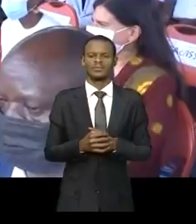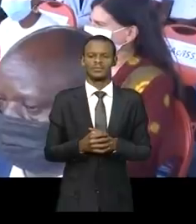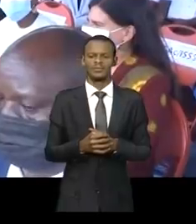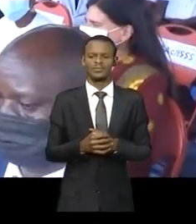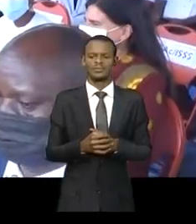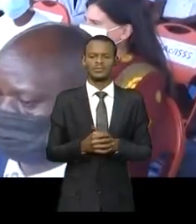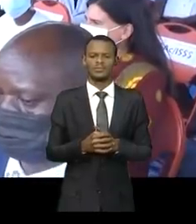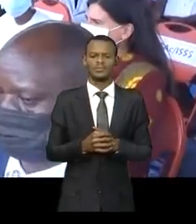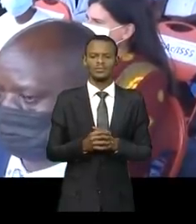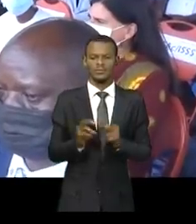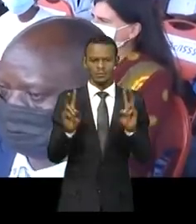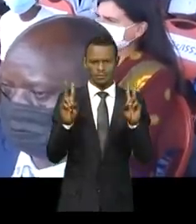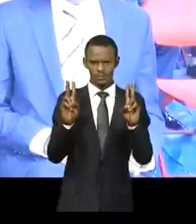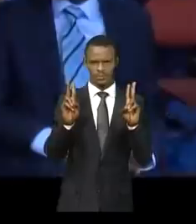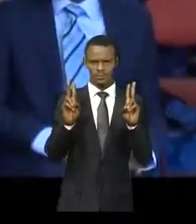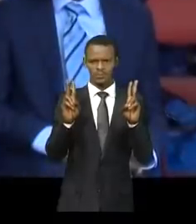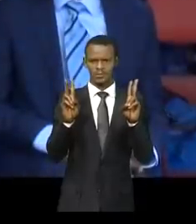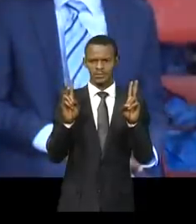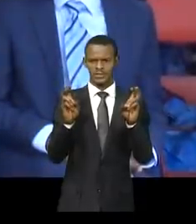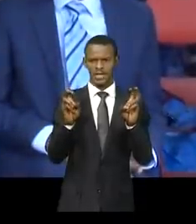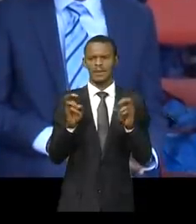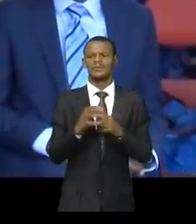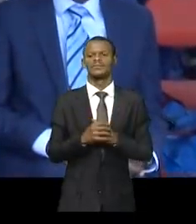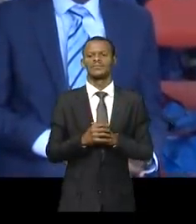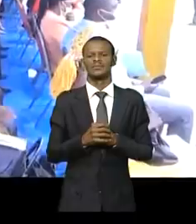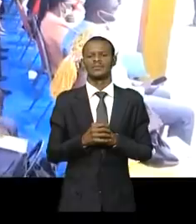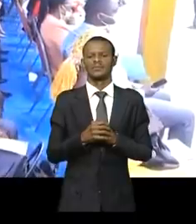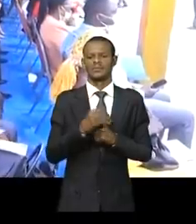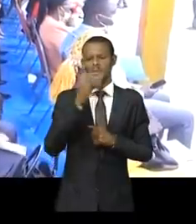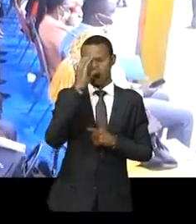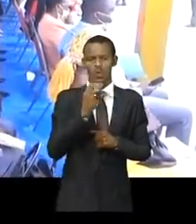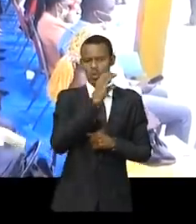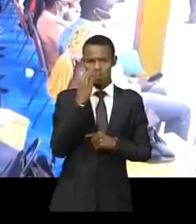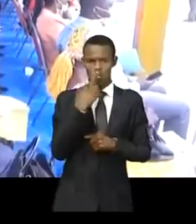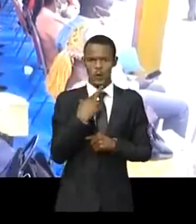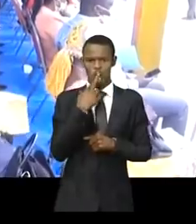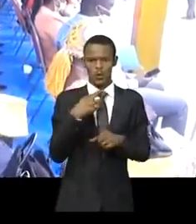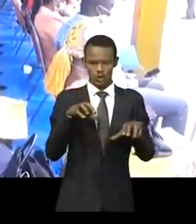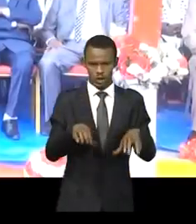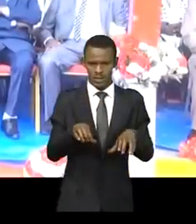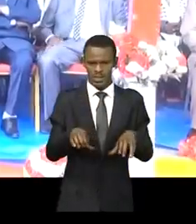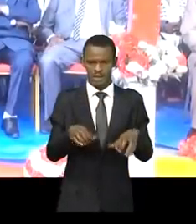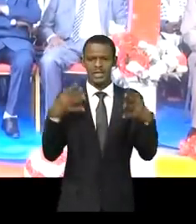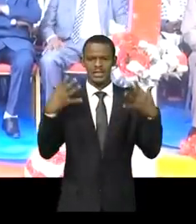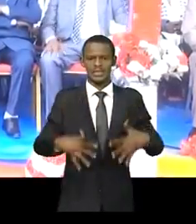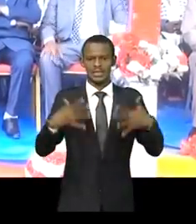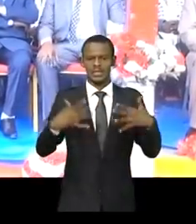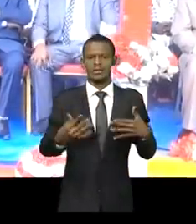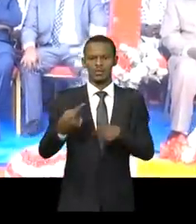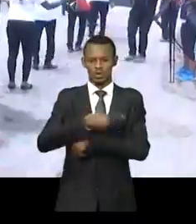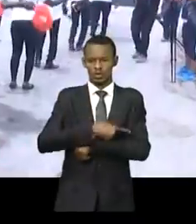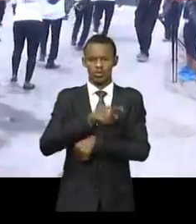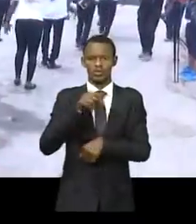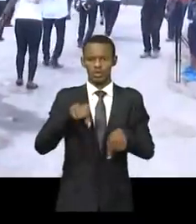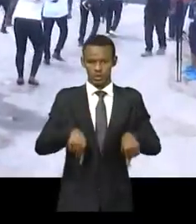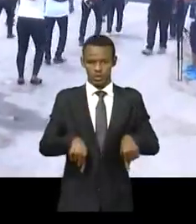sous le thème du travail de la Croix-Rouge et inarrêtable que la Croix-Rouge RDC a célébré avec faste cette journée de 8 mai qui marque la